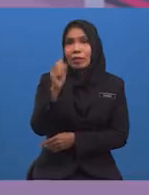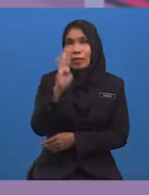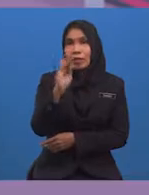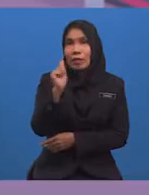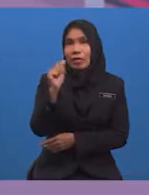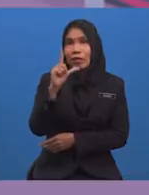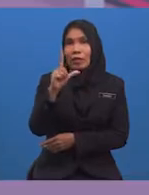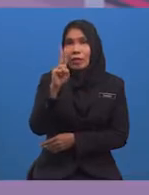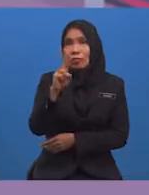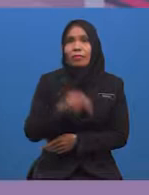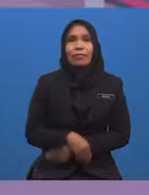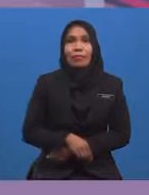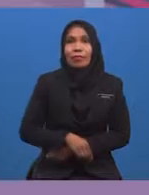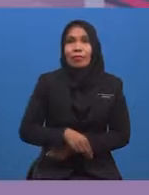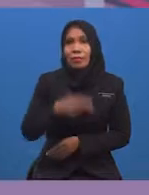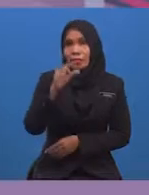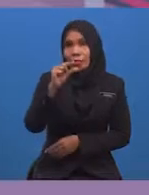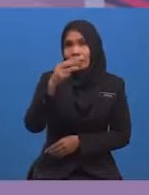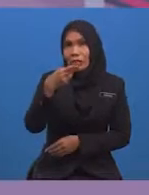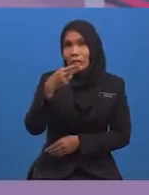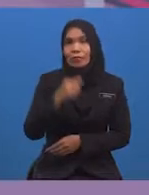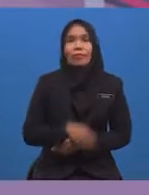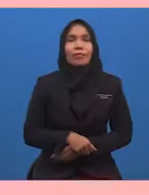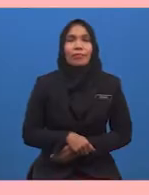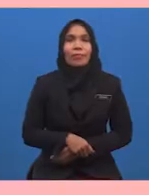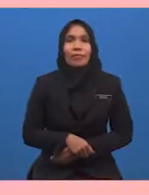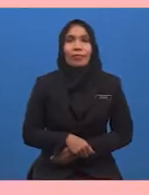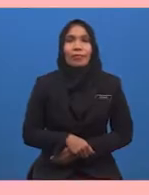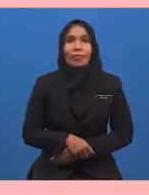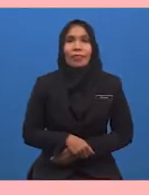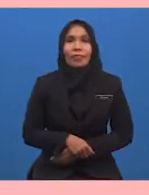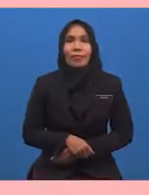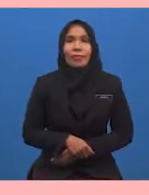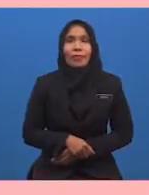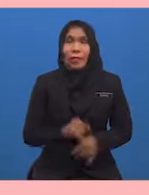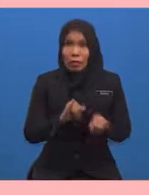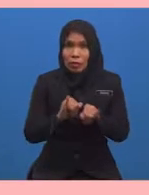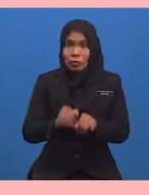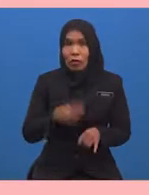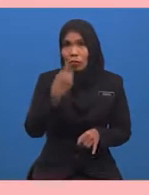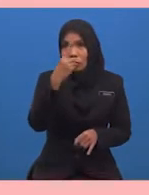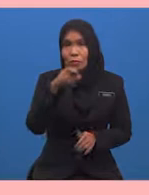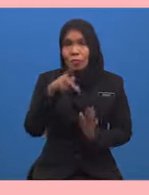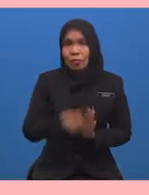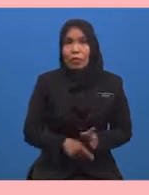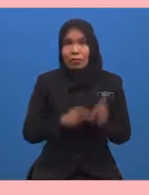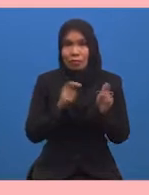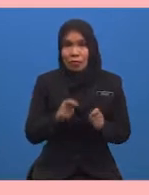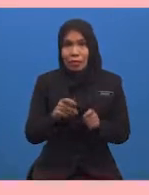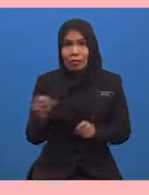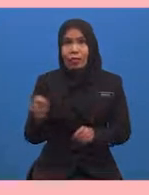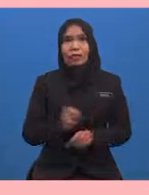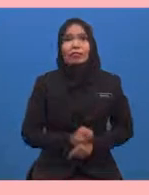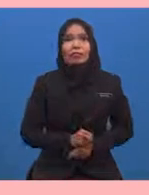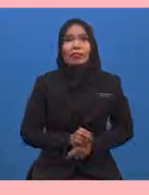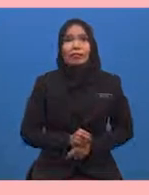Seterusnya, kawasan tanah tinggi juga sesuai untuk kegiatan pertanian iaitu tanaman hawa